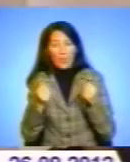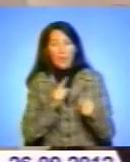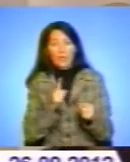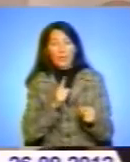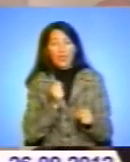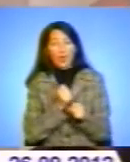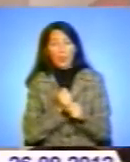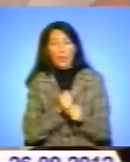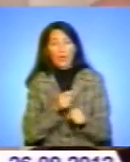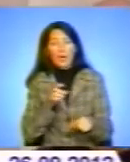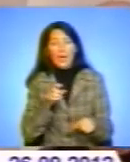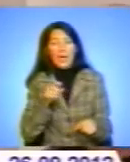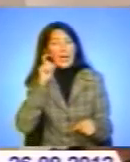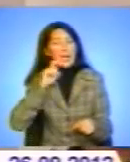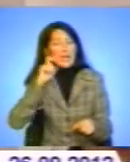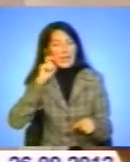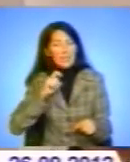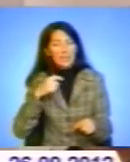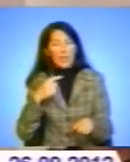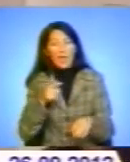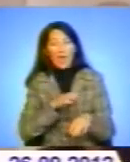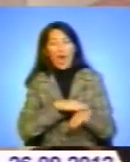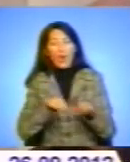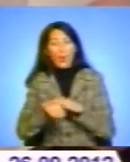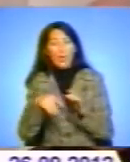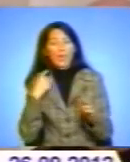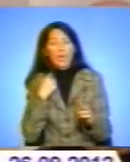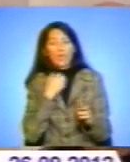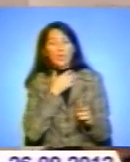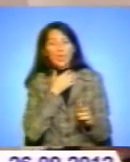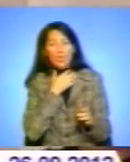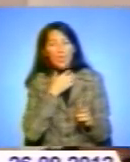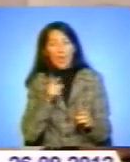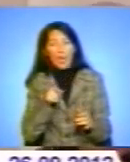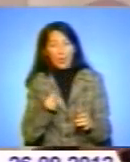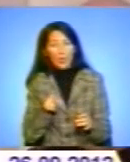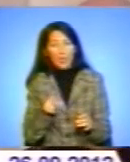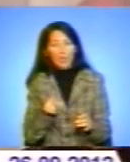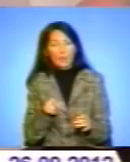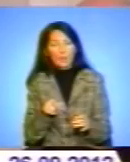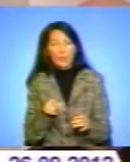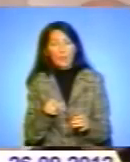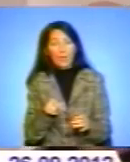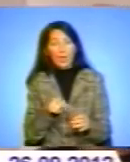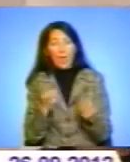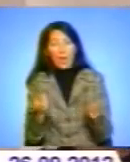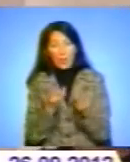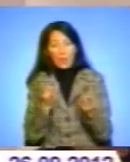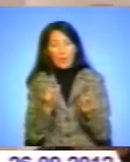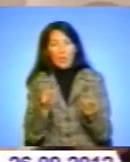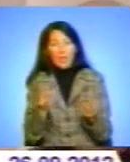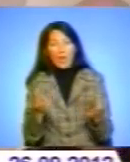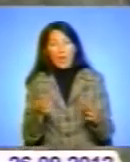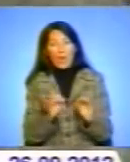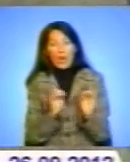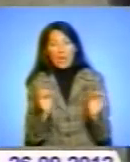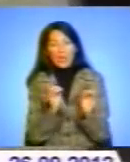Лезвием. В області рук і шиї. І тоді цим от підпалив матрас і пішов